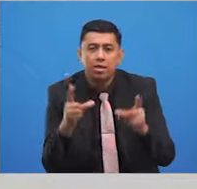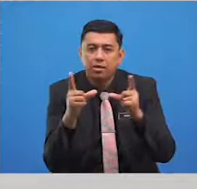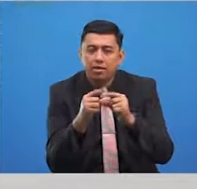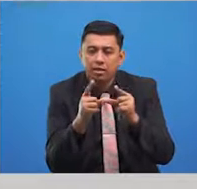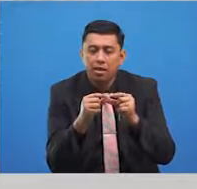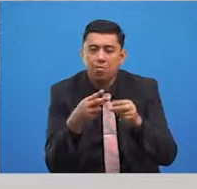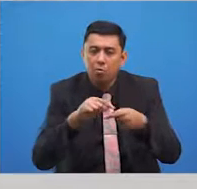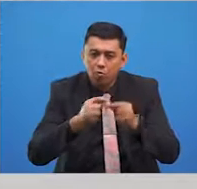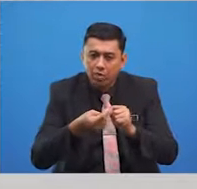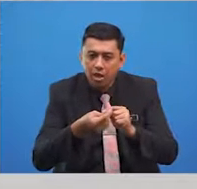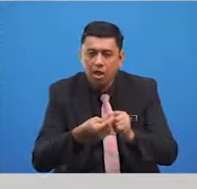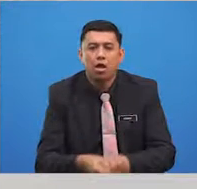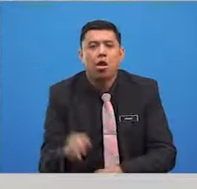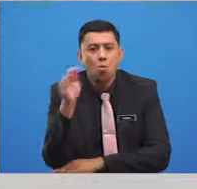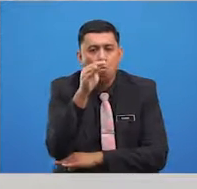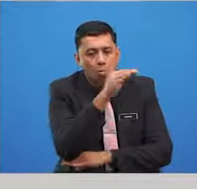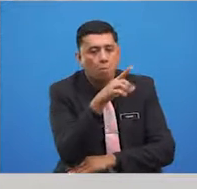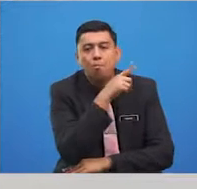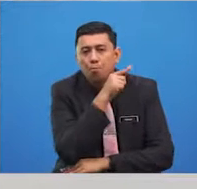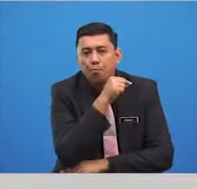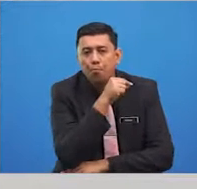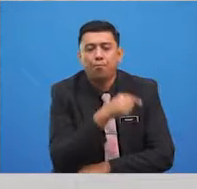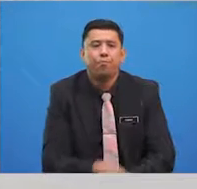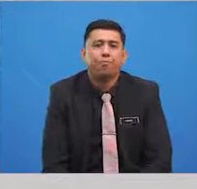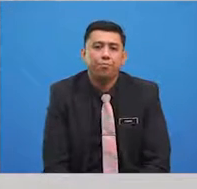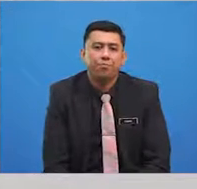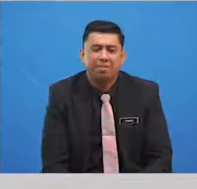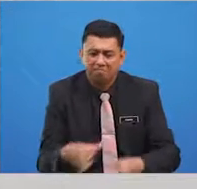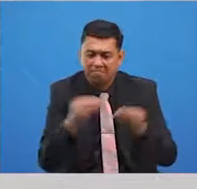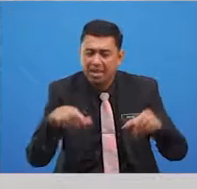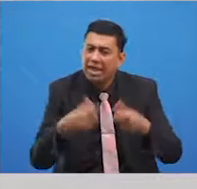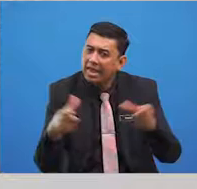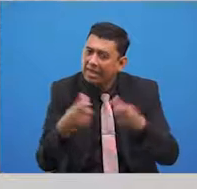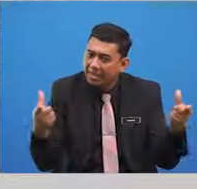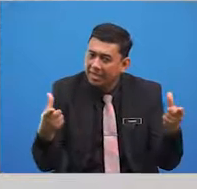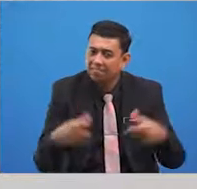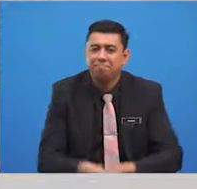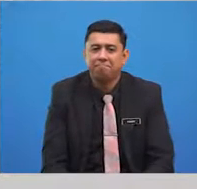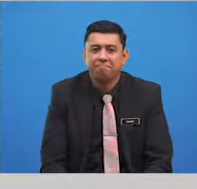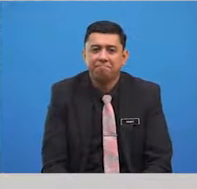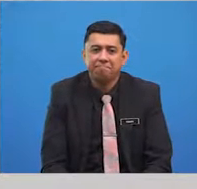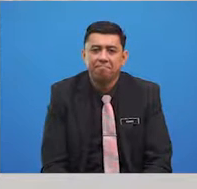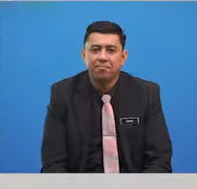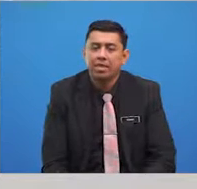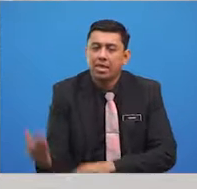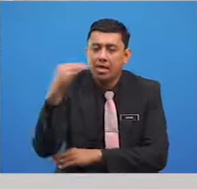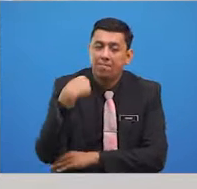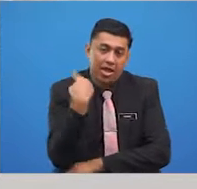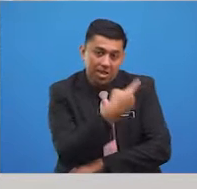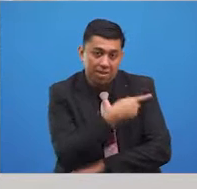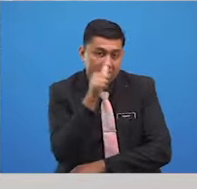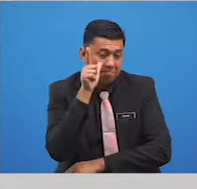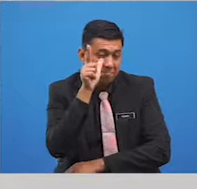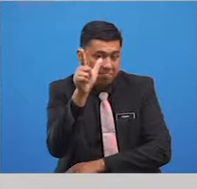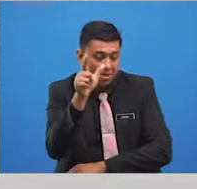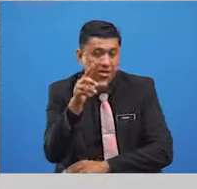udang, lokan, ular, burung, memerang, keluang dan kera. Mari kita lihat